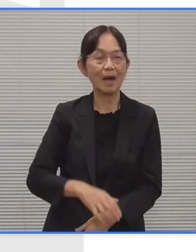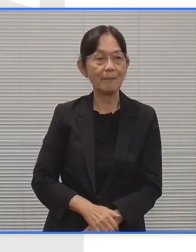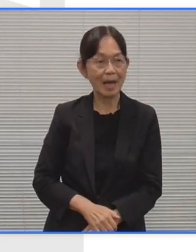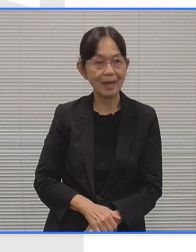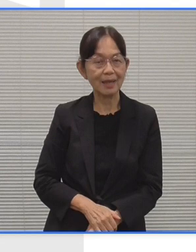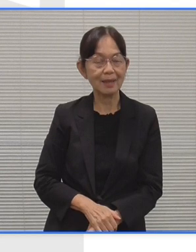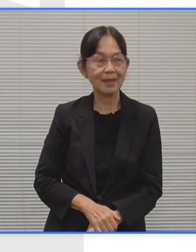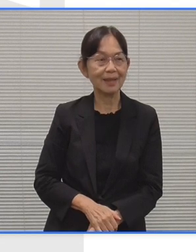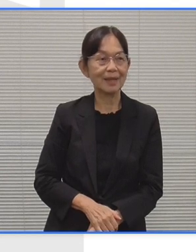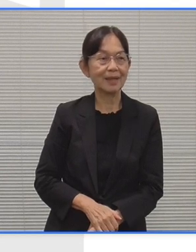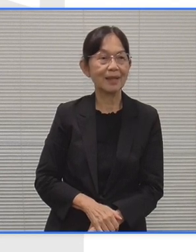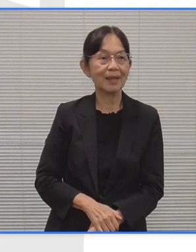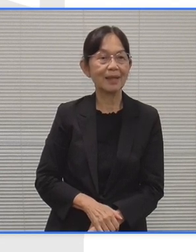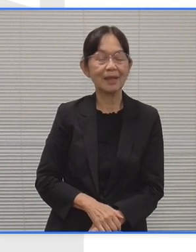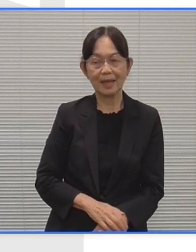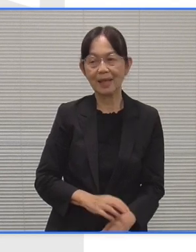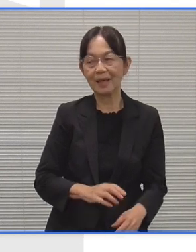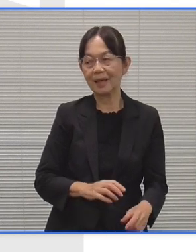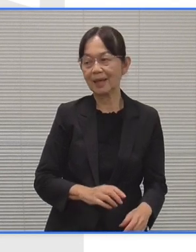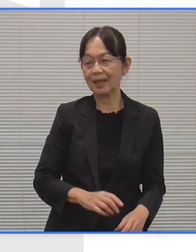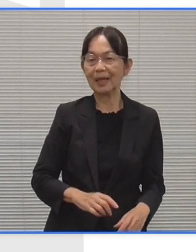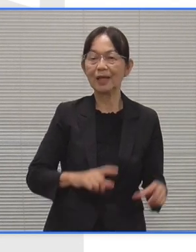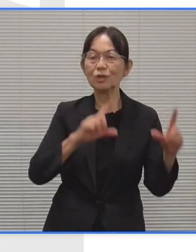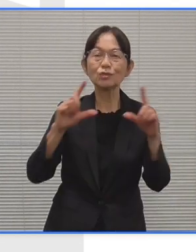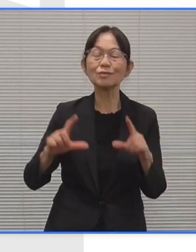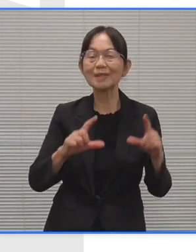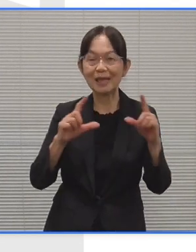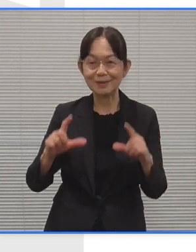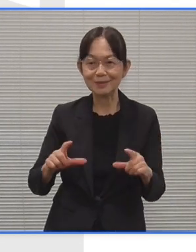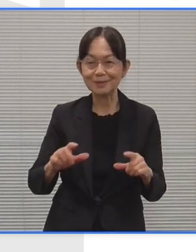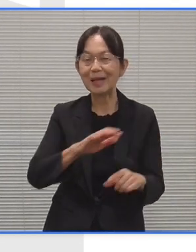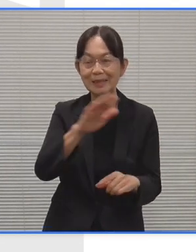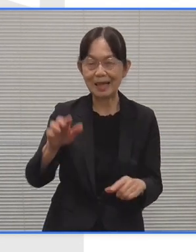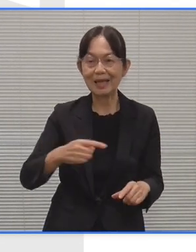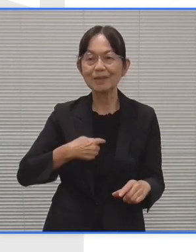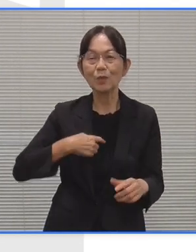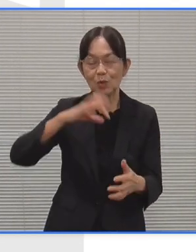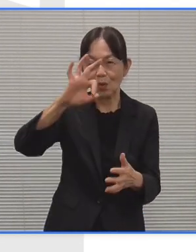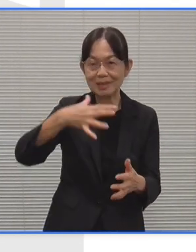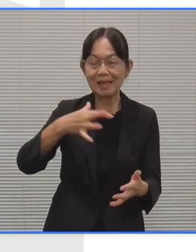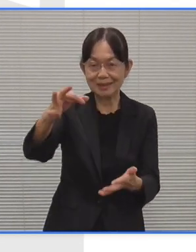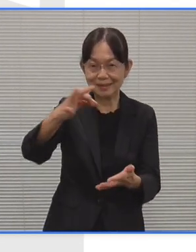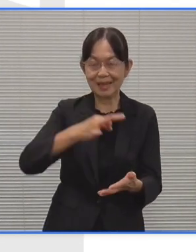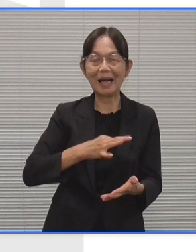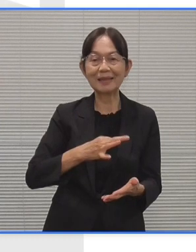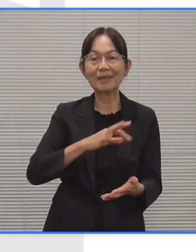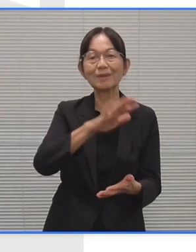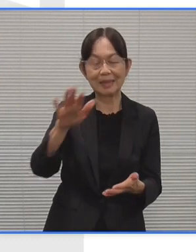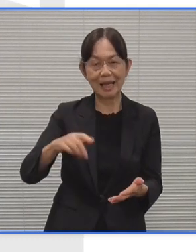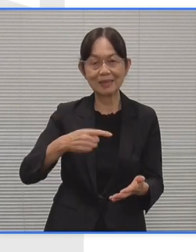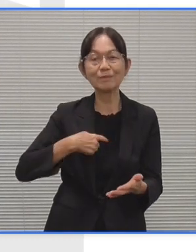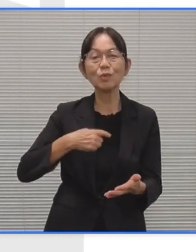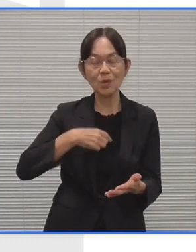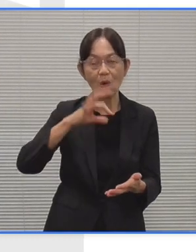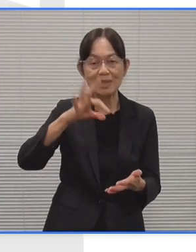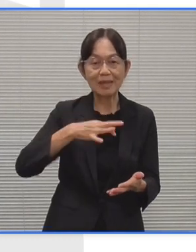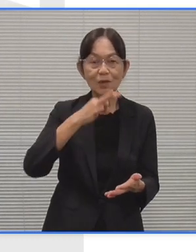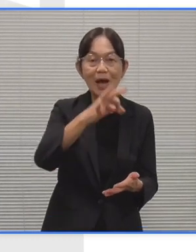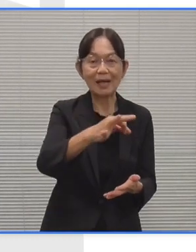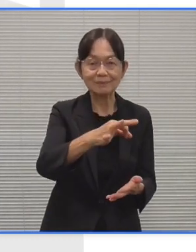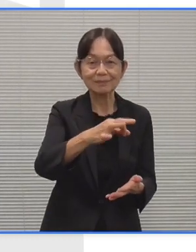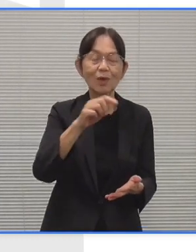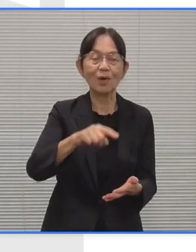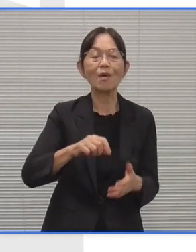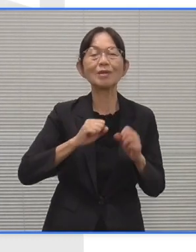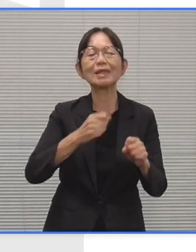納税されてる方っていうとあれですけど、自分のお金でこれをやってる税金でやるのはこれにしてほしいというよう